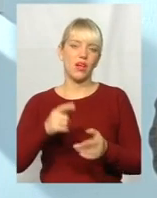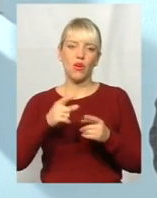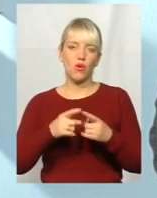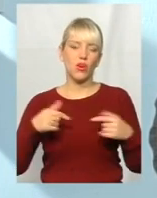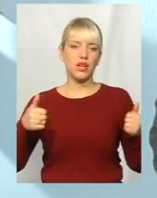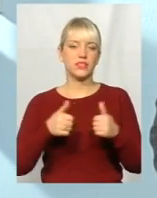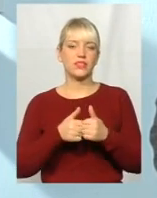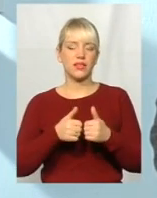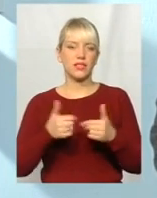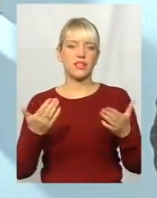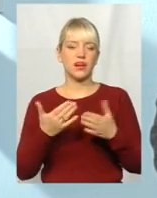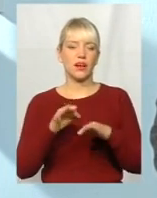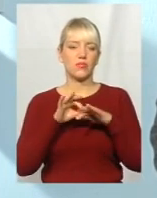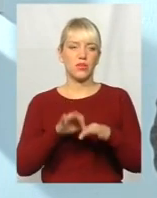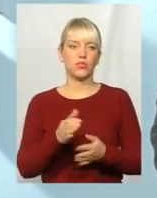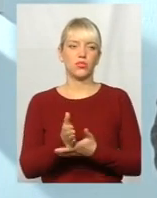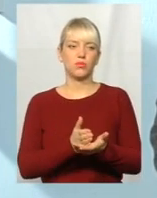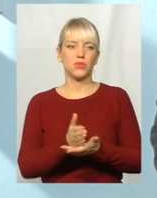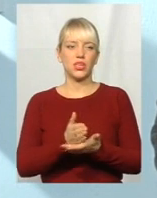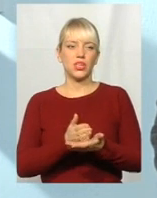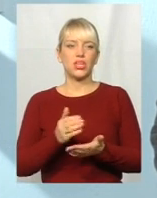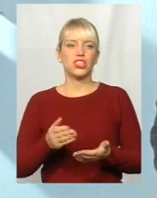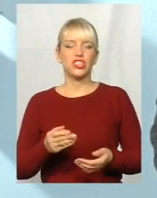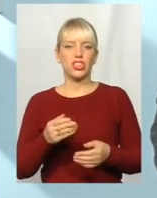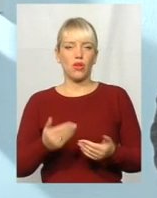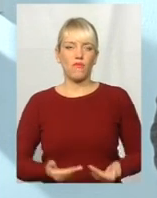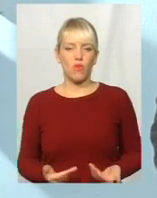організація, яка проводить обслуговування житлового фонду